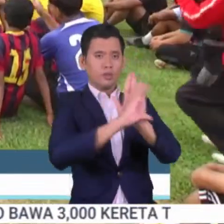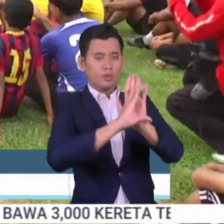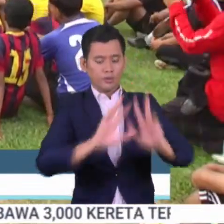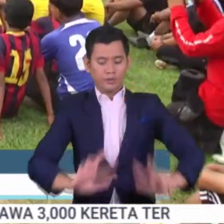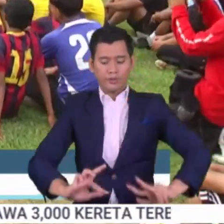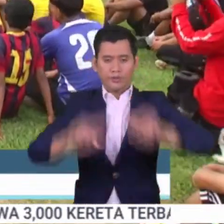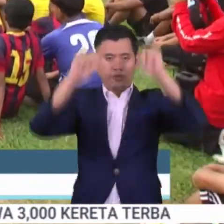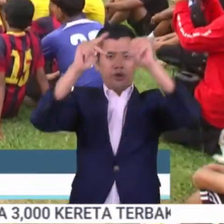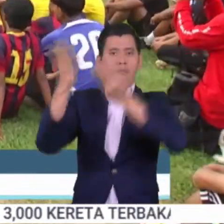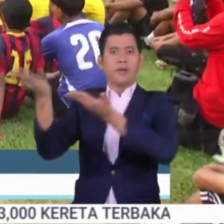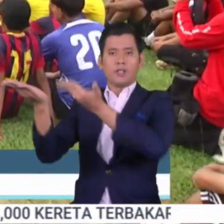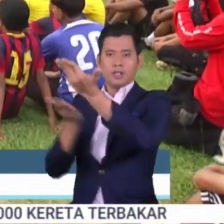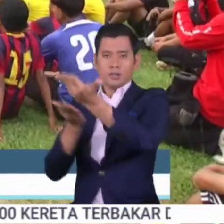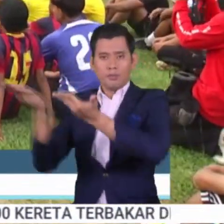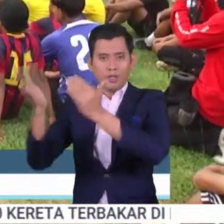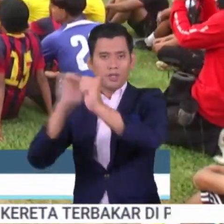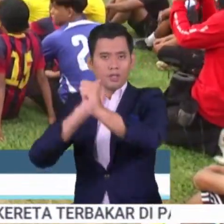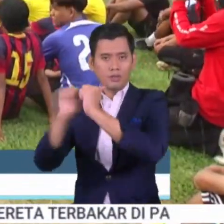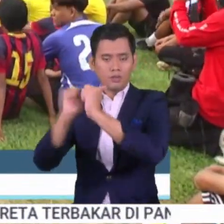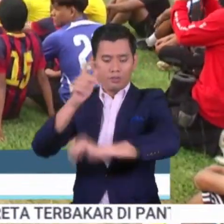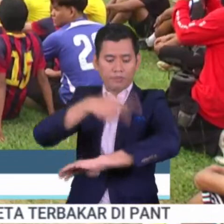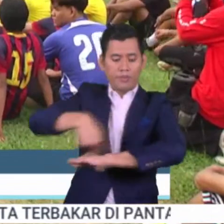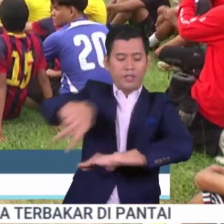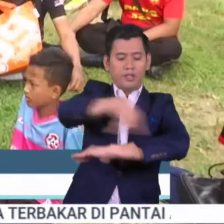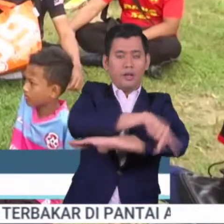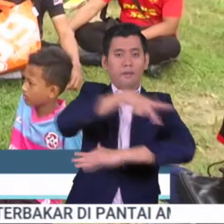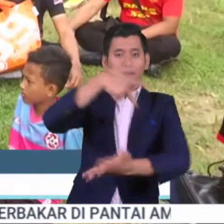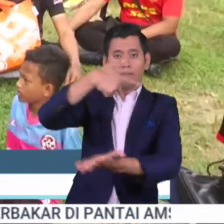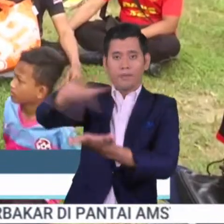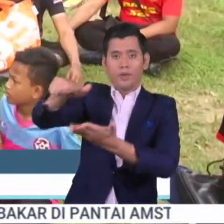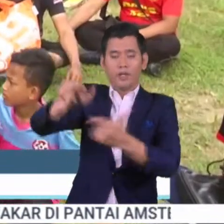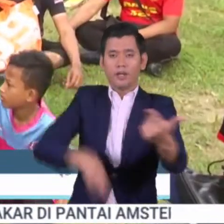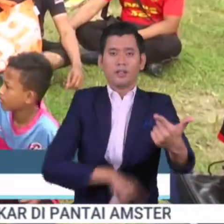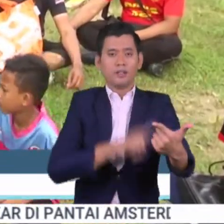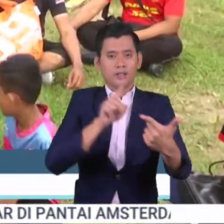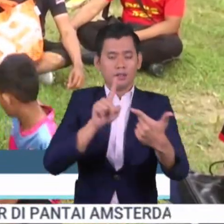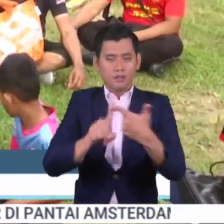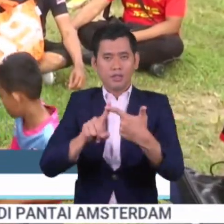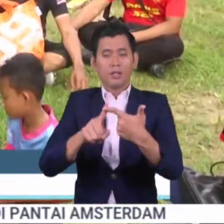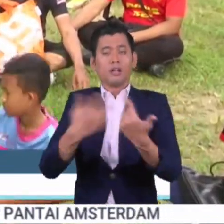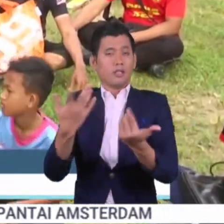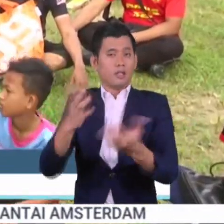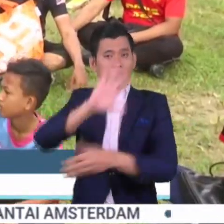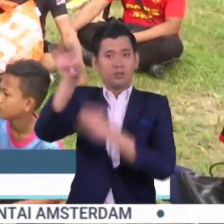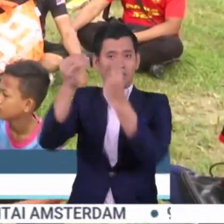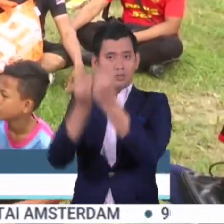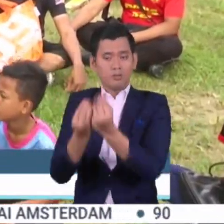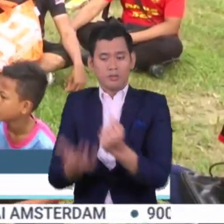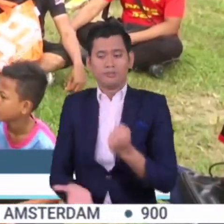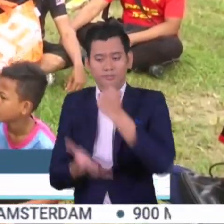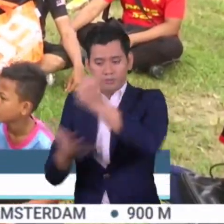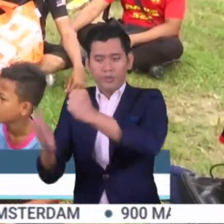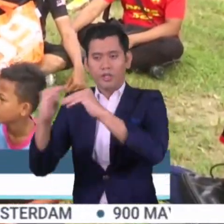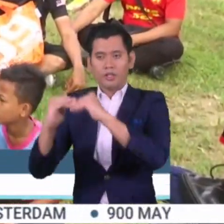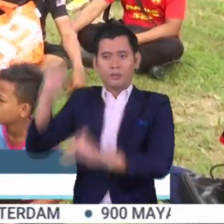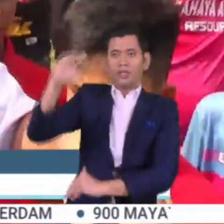taraf fasiliti sukan termasuk padang bola di Kampung Wiradamai dengan anggaran kos melebihi